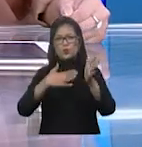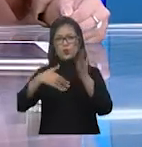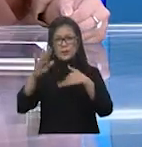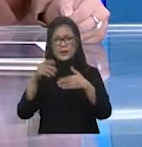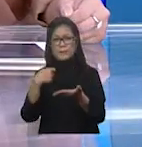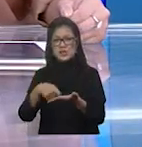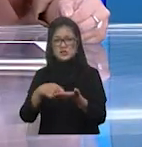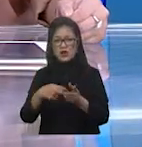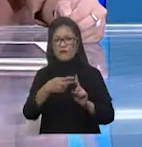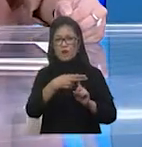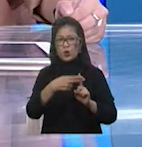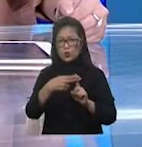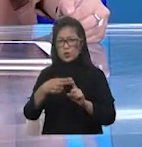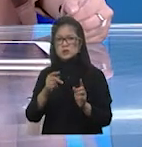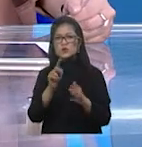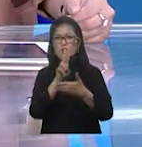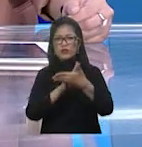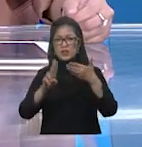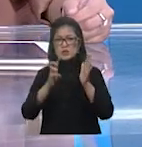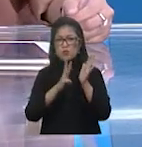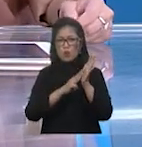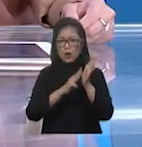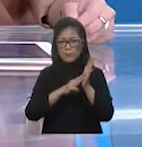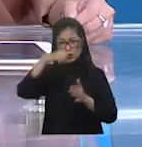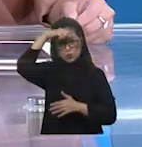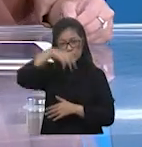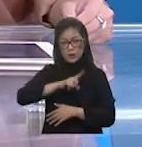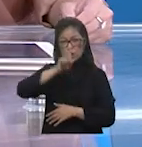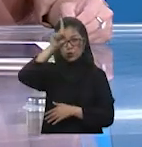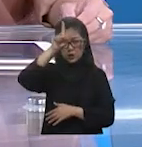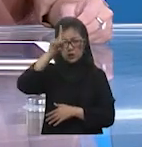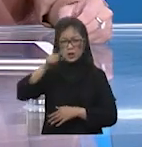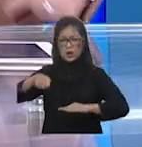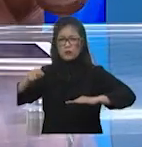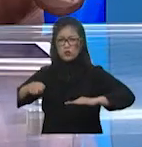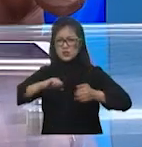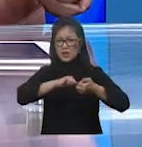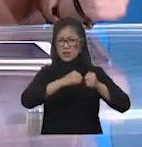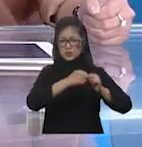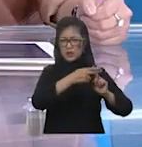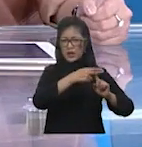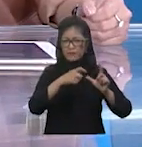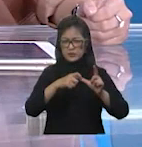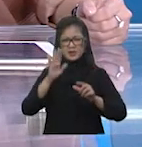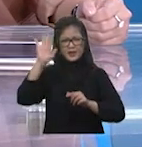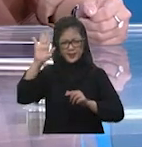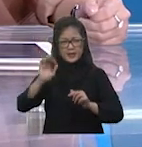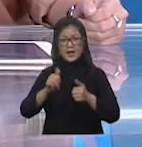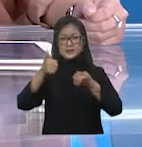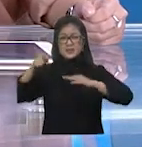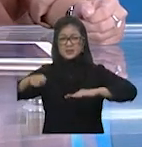Fakultas Hukum Universitas Muhammadiyah Sumatera Utara menggelar nonton bareng sidang vonis kasus Verdi Sambo. Nantinya hasil persidangan dapat